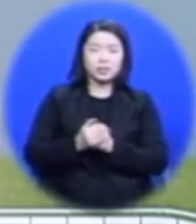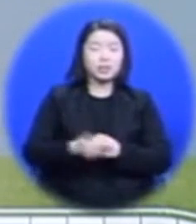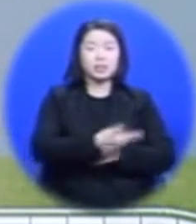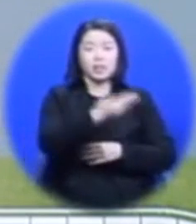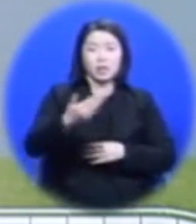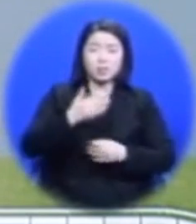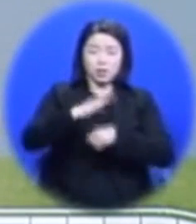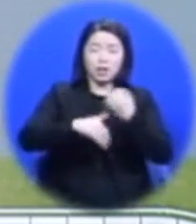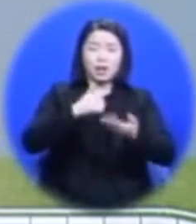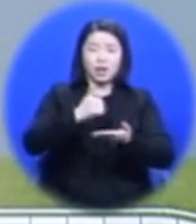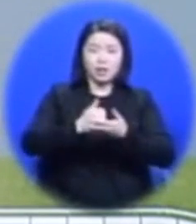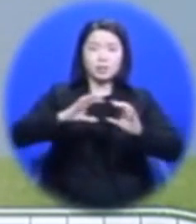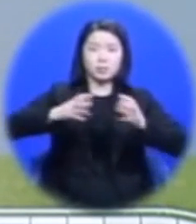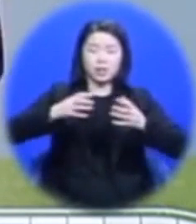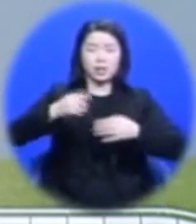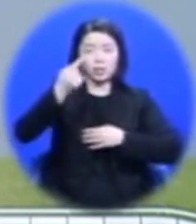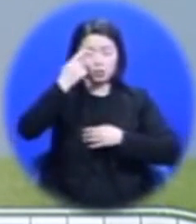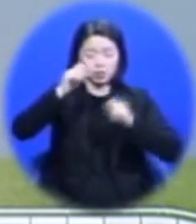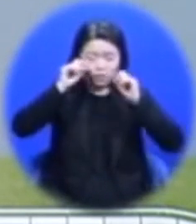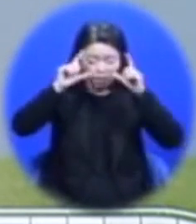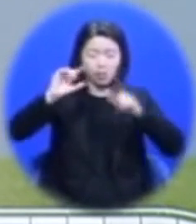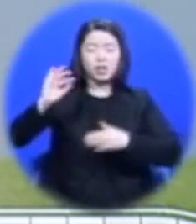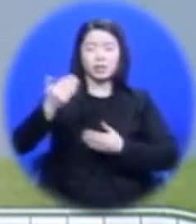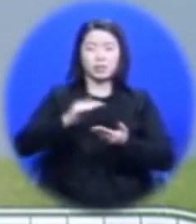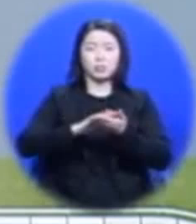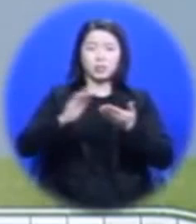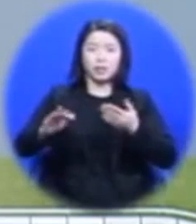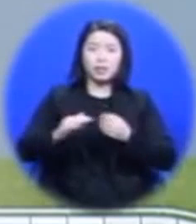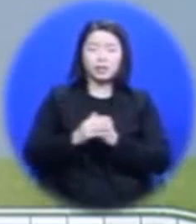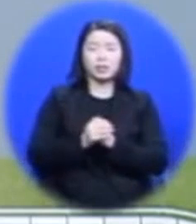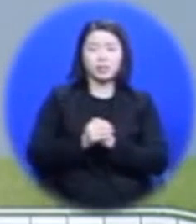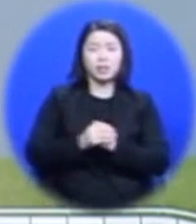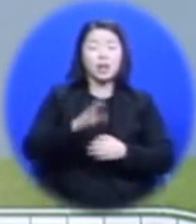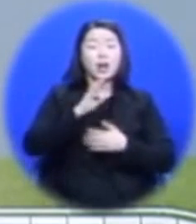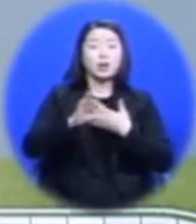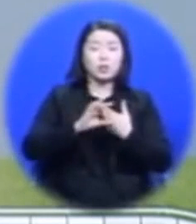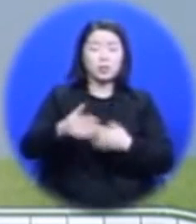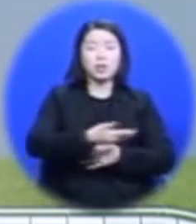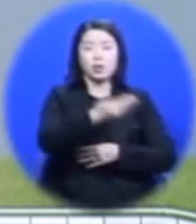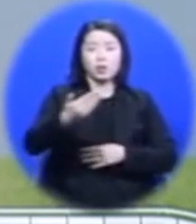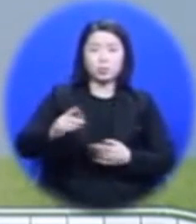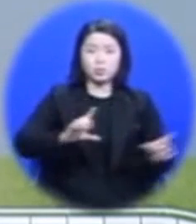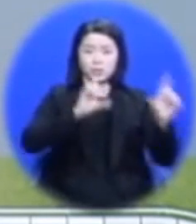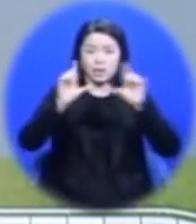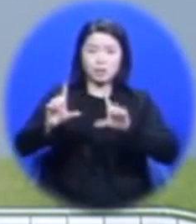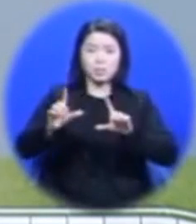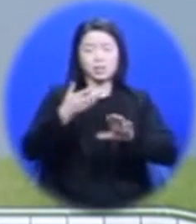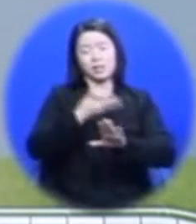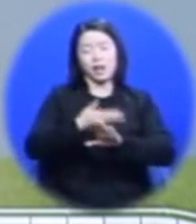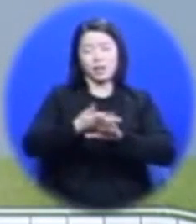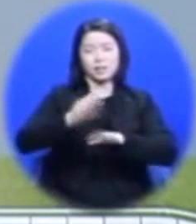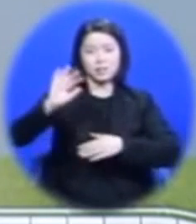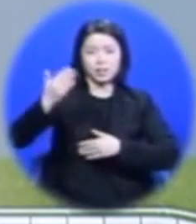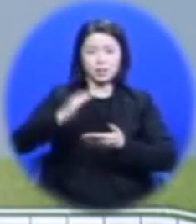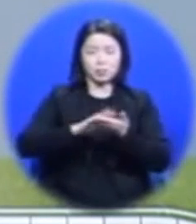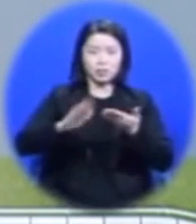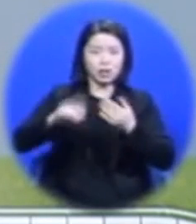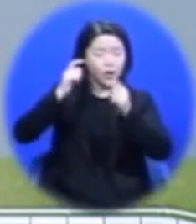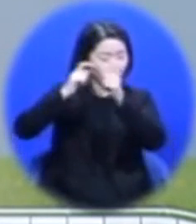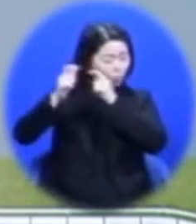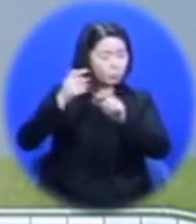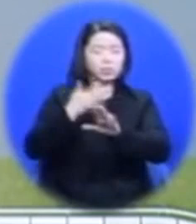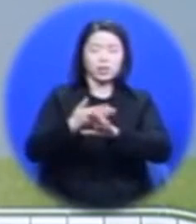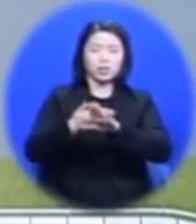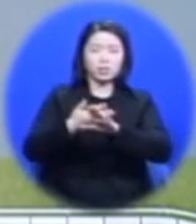여러분, 하나님의 나라에 눈이 열리셔야 됩니다. 그러면 여러분의 삶이 달라집니다. 고민도